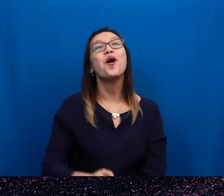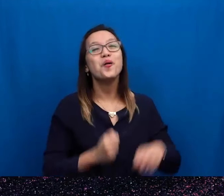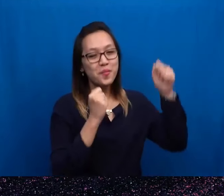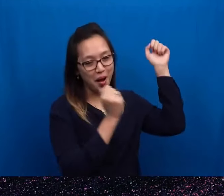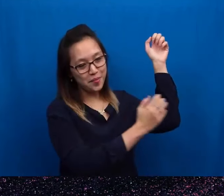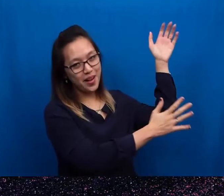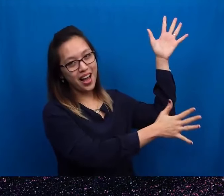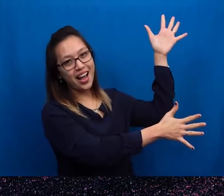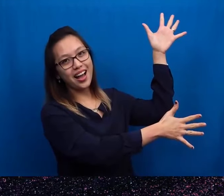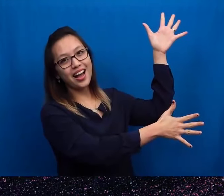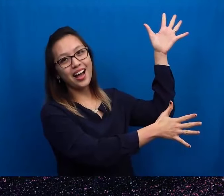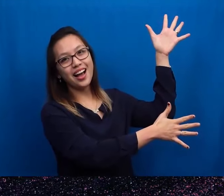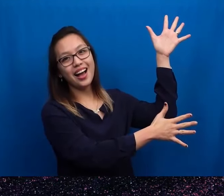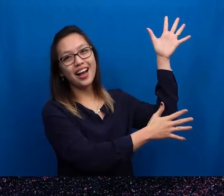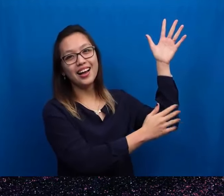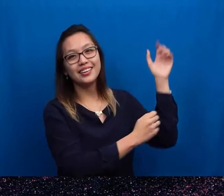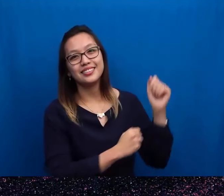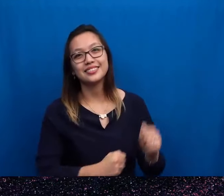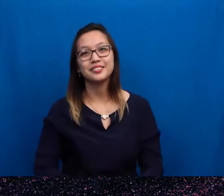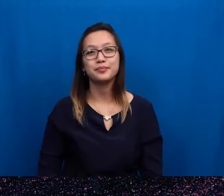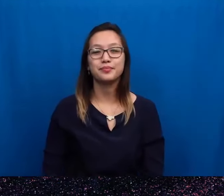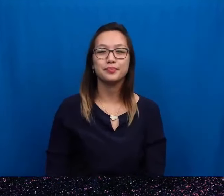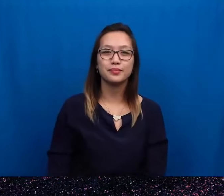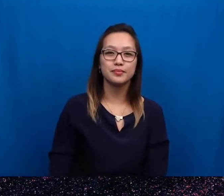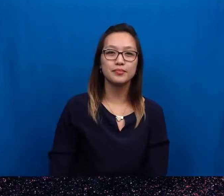bersamamu Bapa.